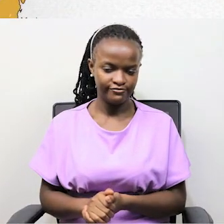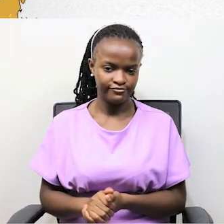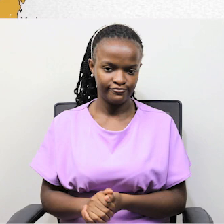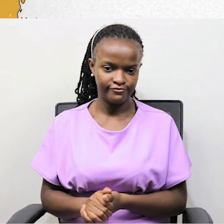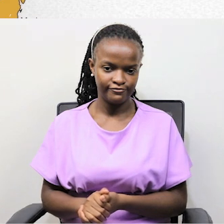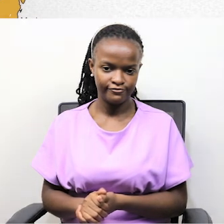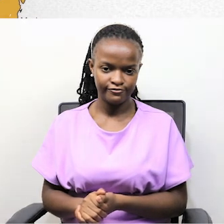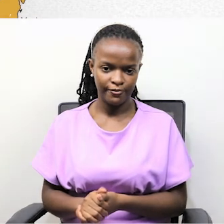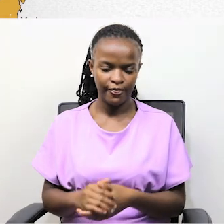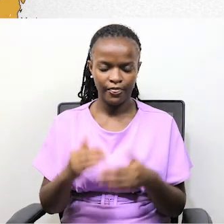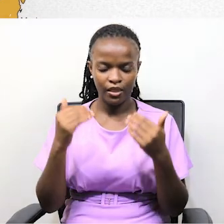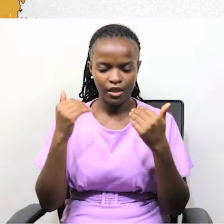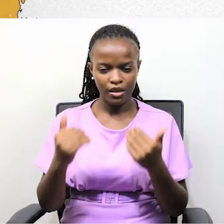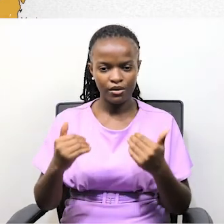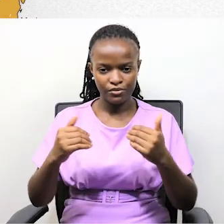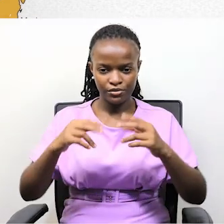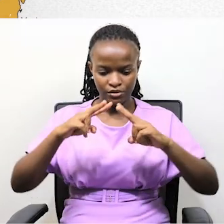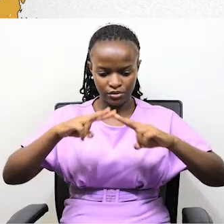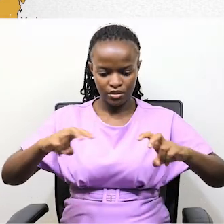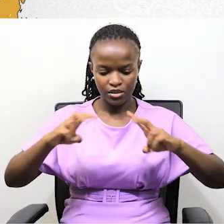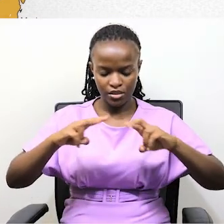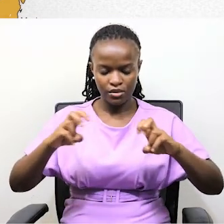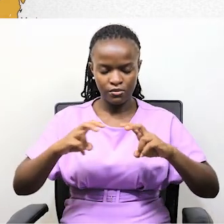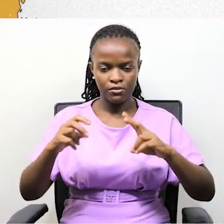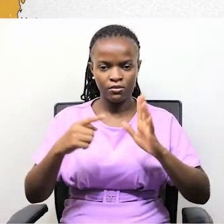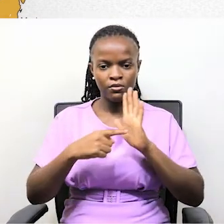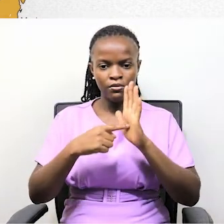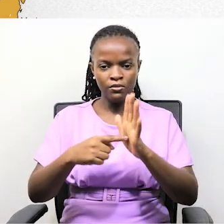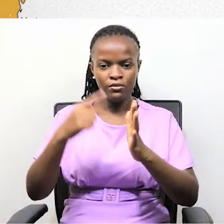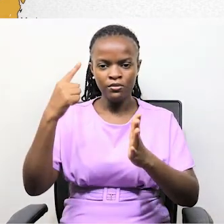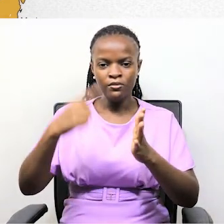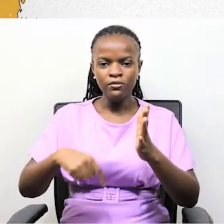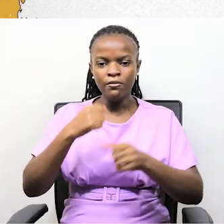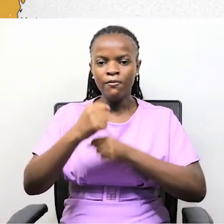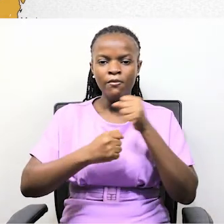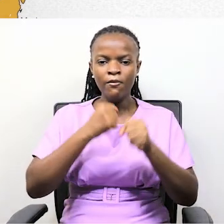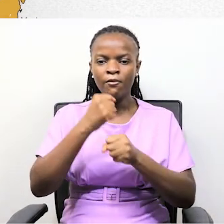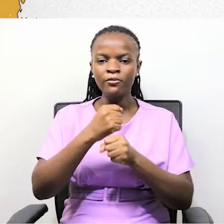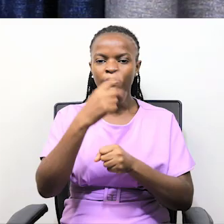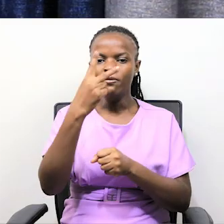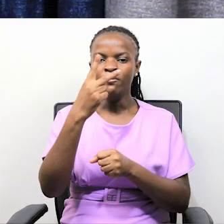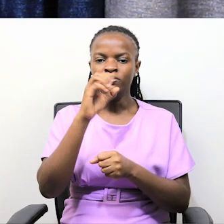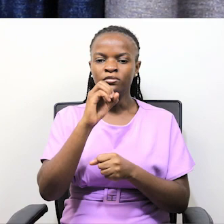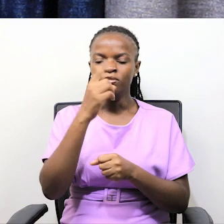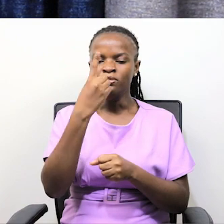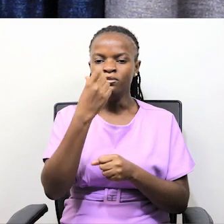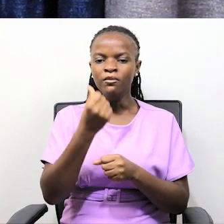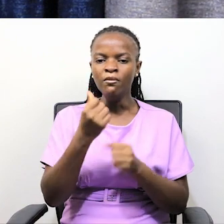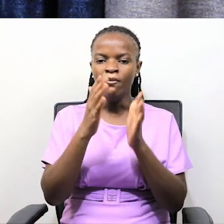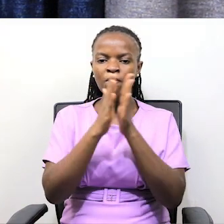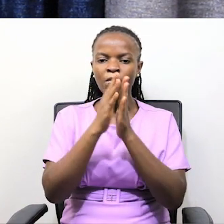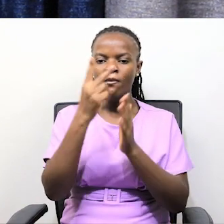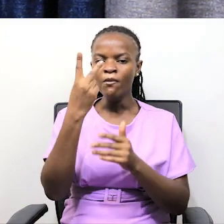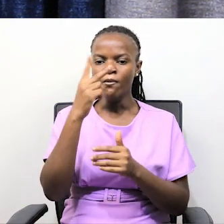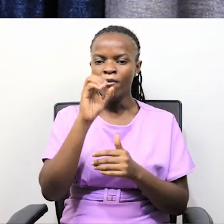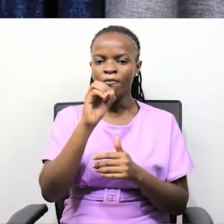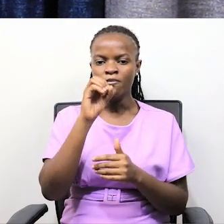Les données Afrobaromètre montrent qu'en 2016